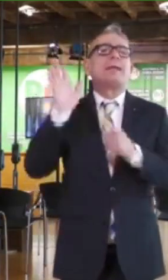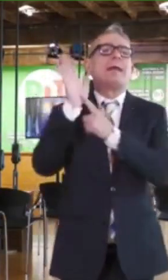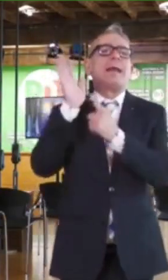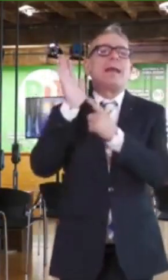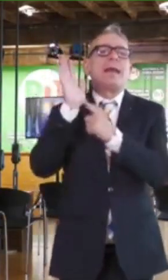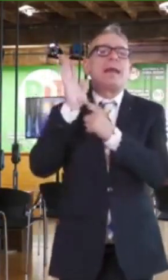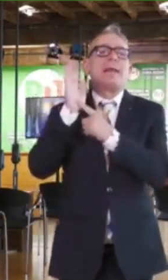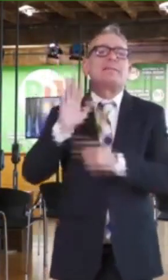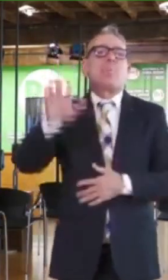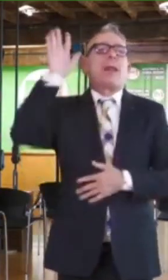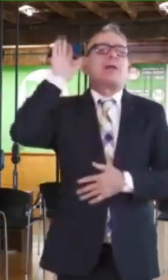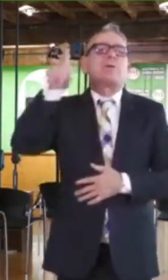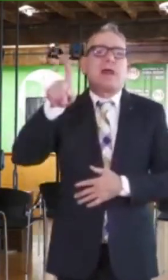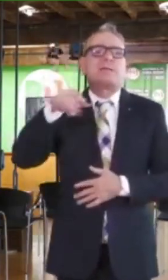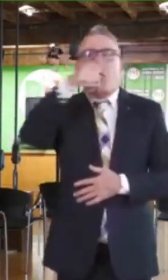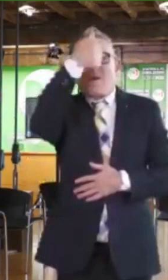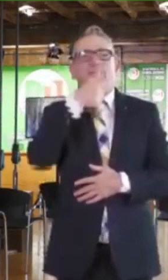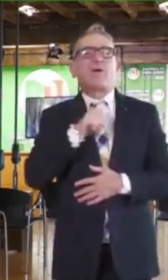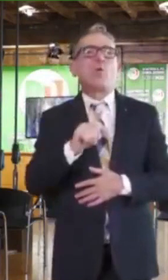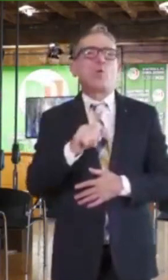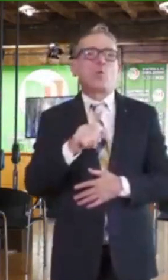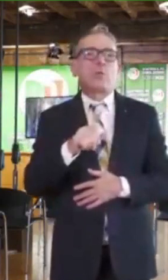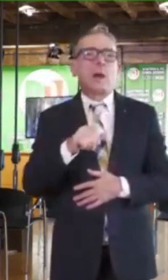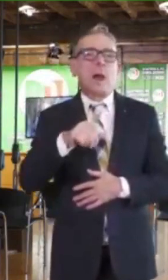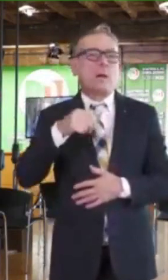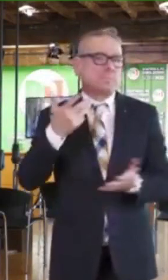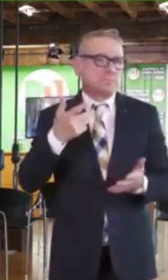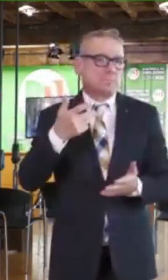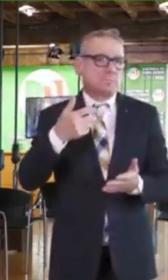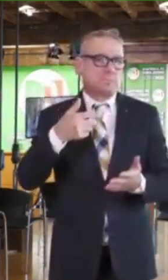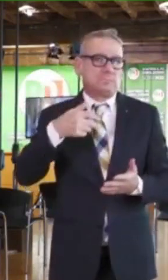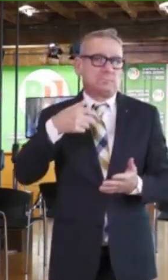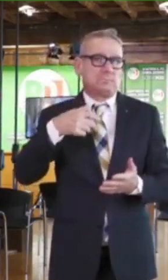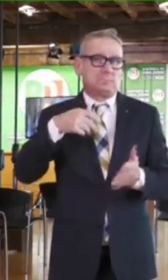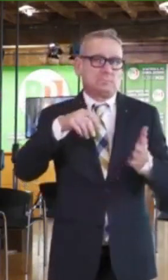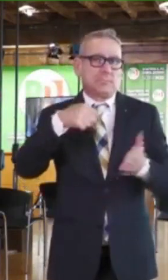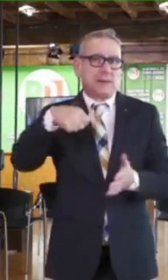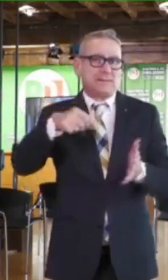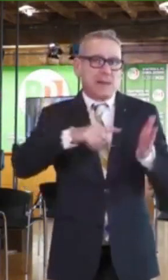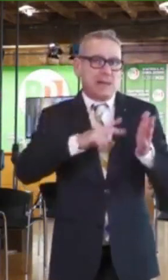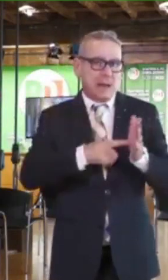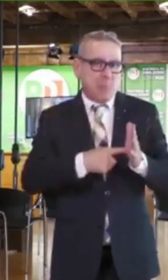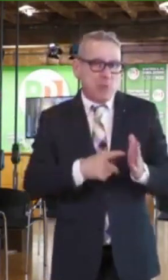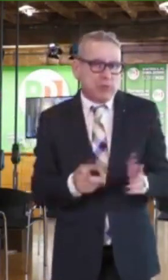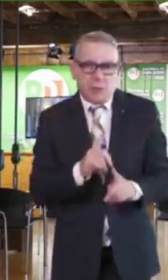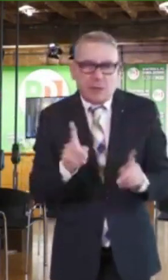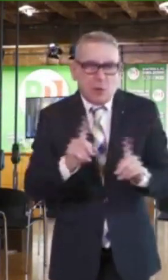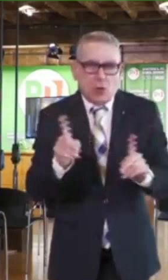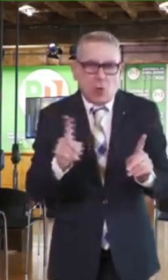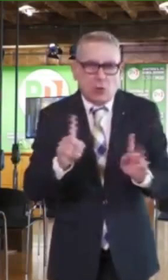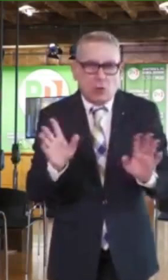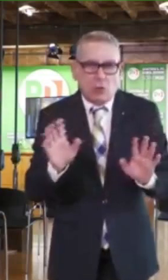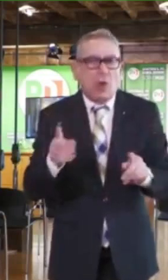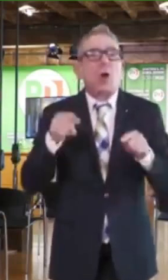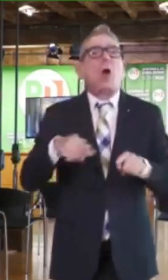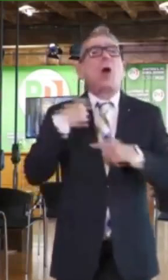sulla figura del presidente della repubblica questo diritto non c'è i numeri non lo assegnano la politica e la